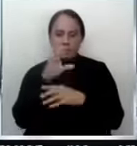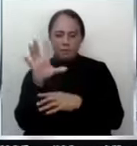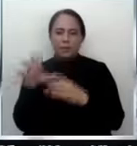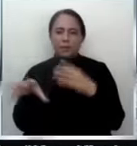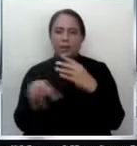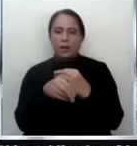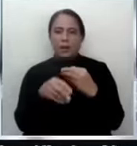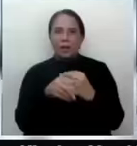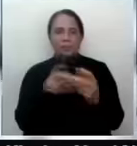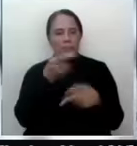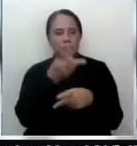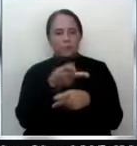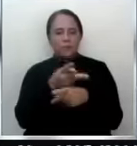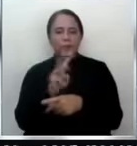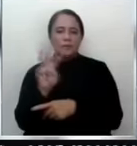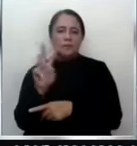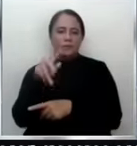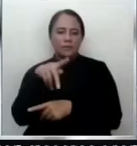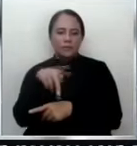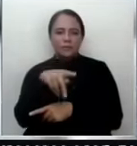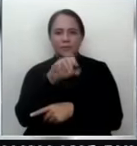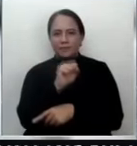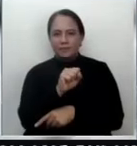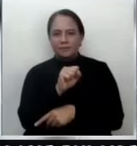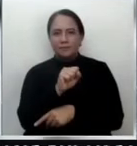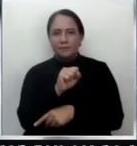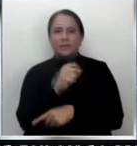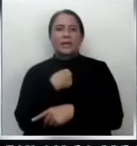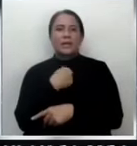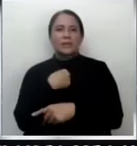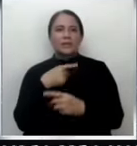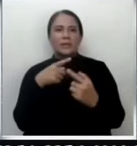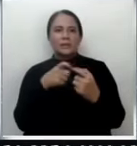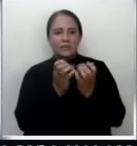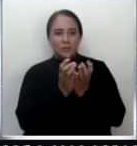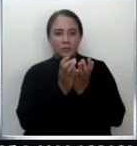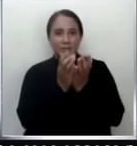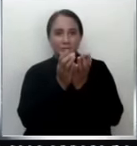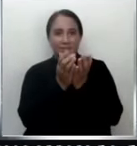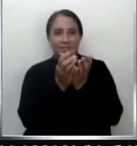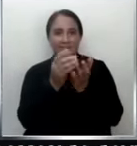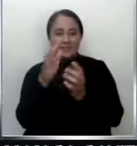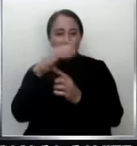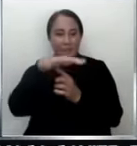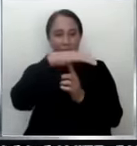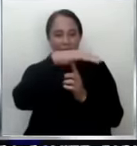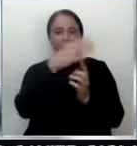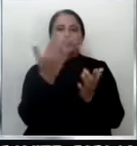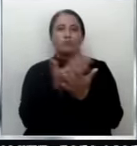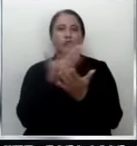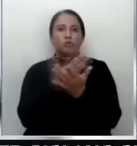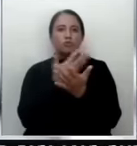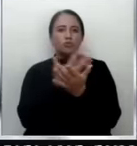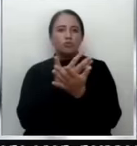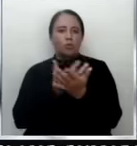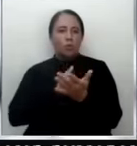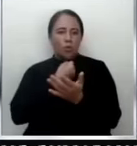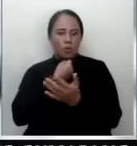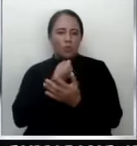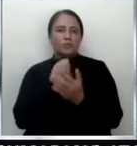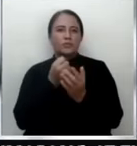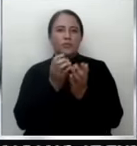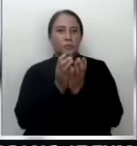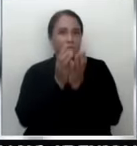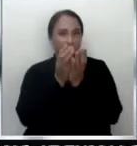magpapatrolya sa West Philippine Sea. Ito ang anti-submarine helicopter, ang pinakabagong air asset ng Naval Air Wing. Meron